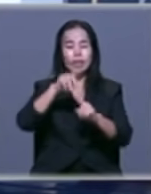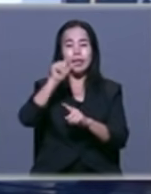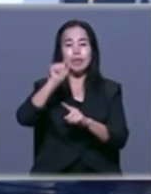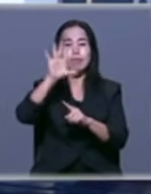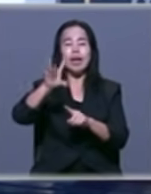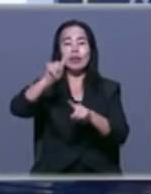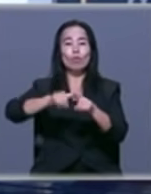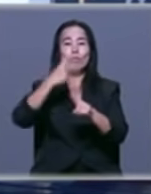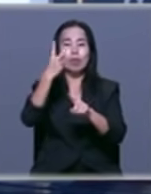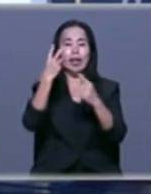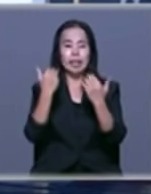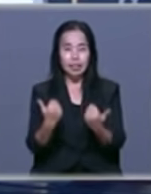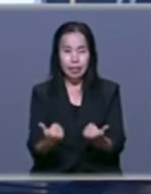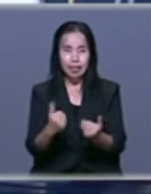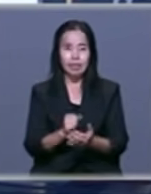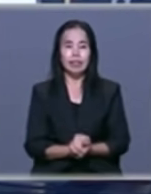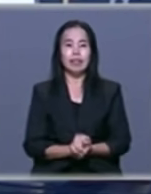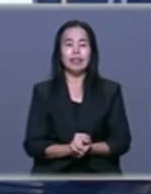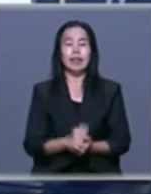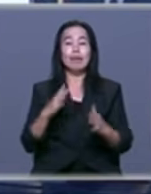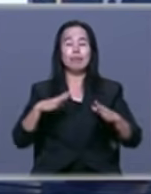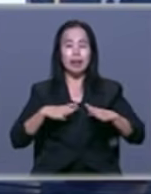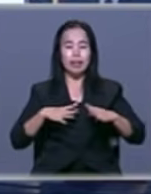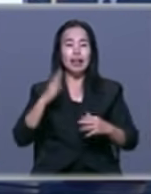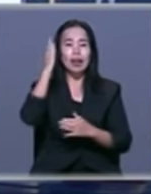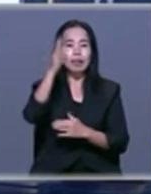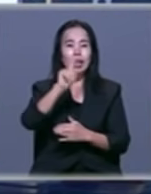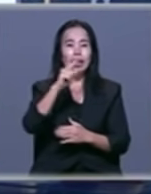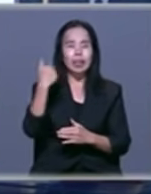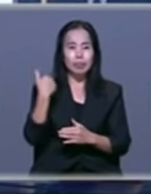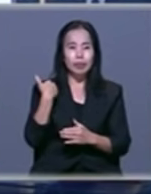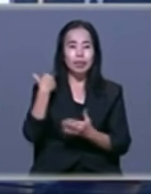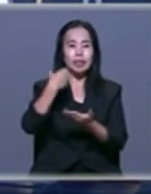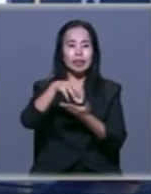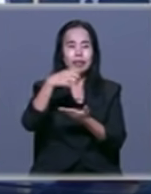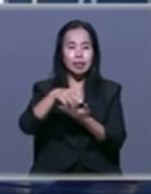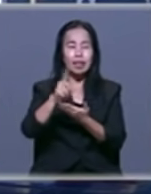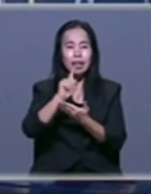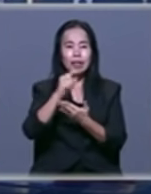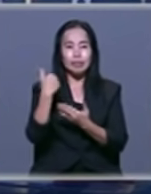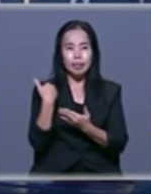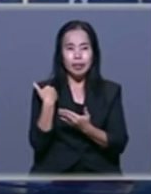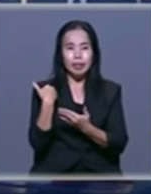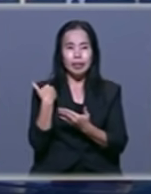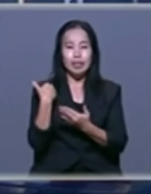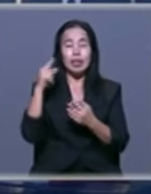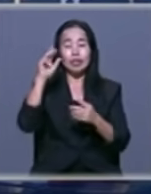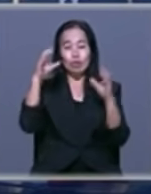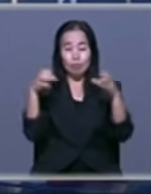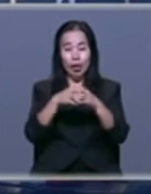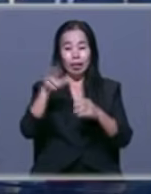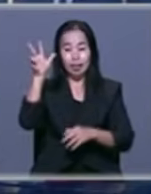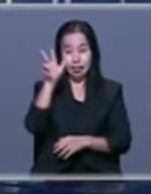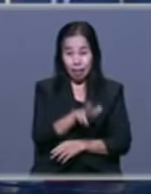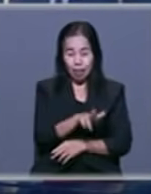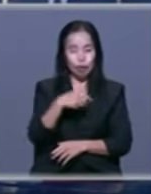พันธ์นี ้ครับ พักกันสักครู่ค่ะคุณผู้ชมช่วงหน้าอีกหนึ่งประเด็นร้อนนะคะไทยรักษาชาติตอนนี้ยังไม่รู้นะ